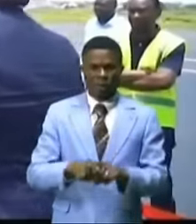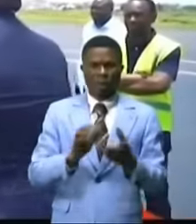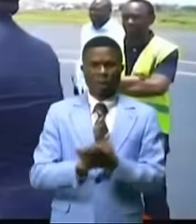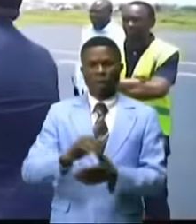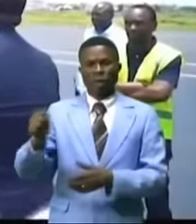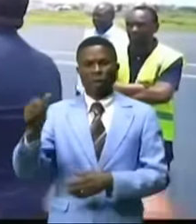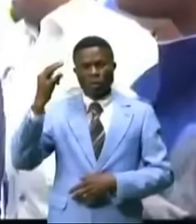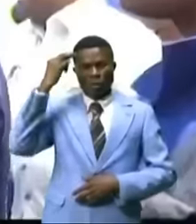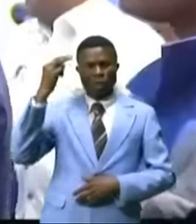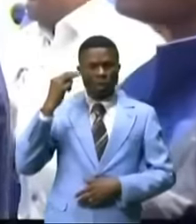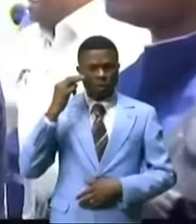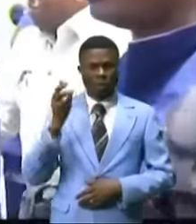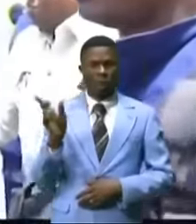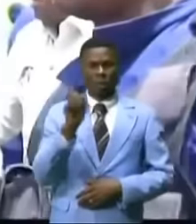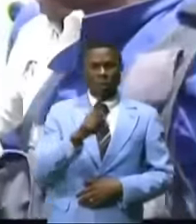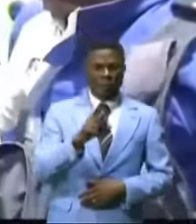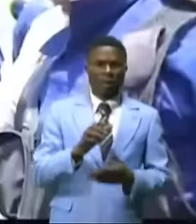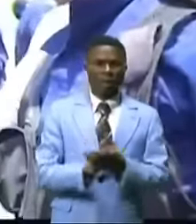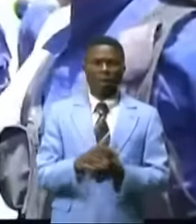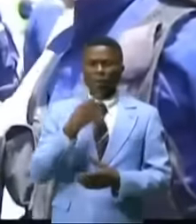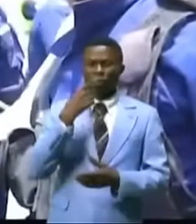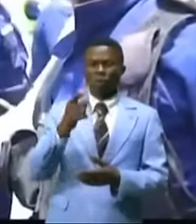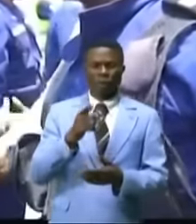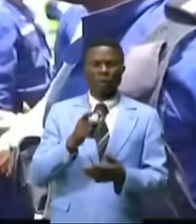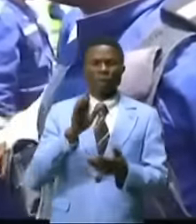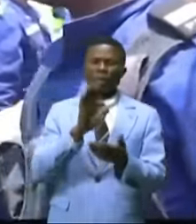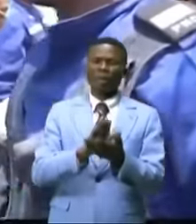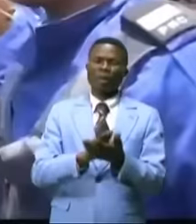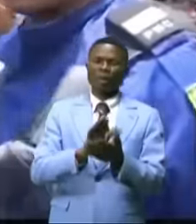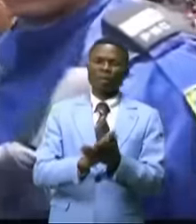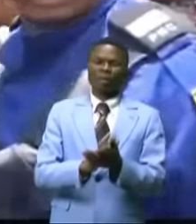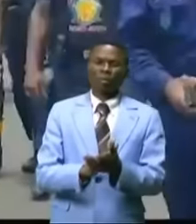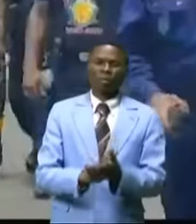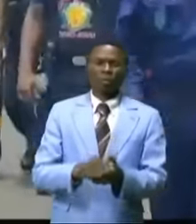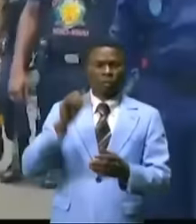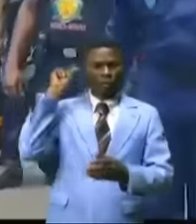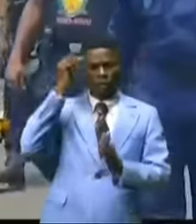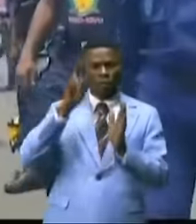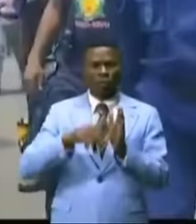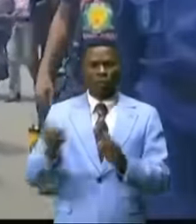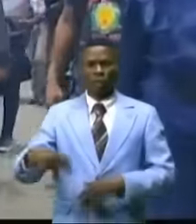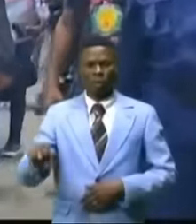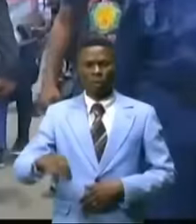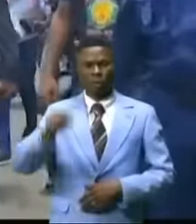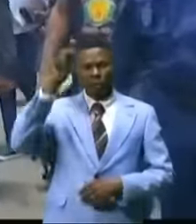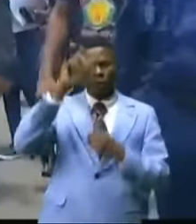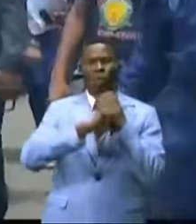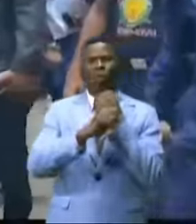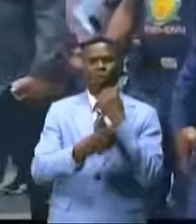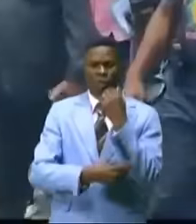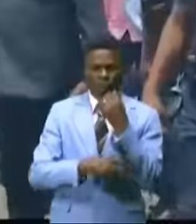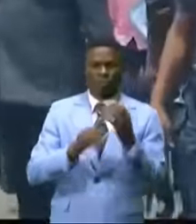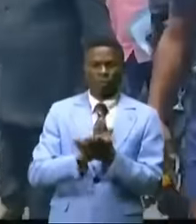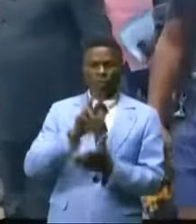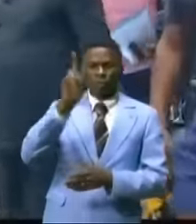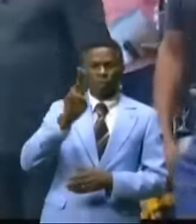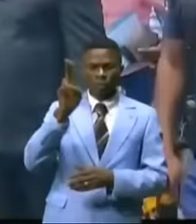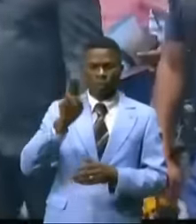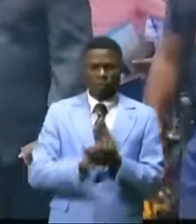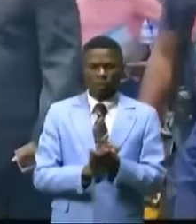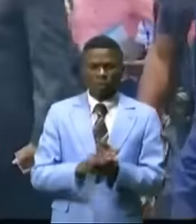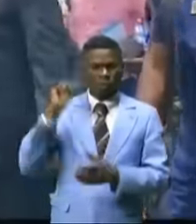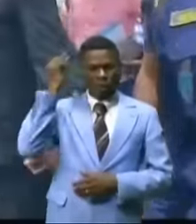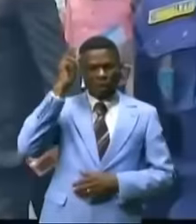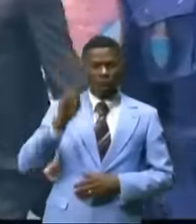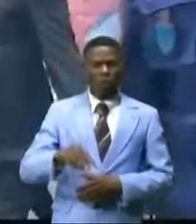autres ministres sont allés présenter leur civilité auprès du gouverneur de la province du Nord Kivu. Ces membres du gouvernement